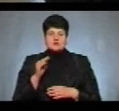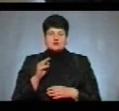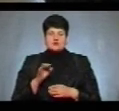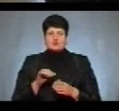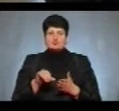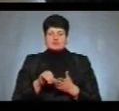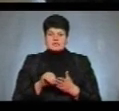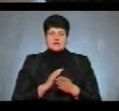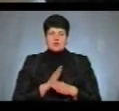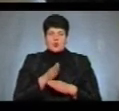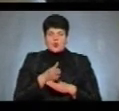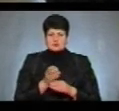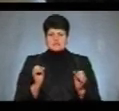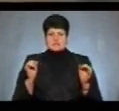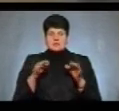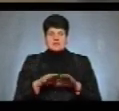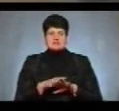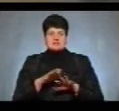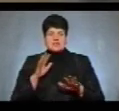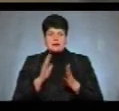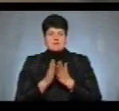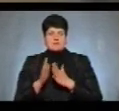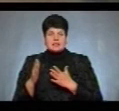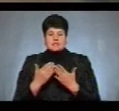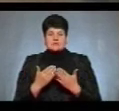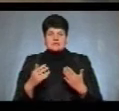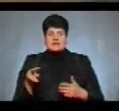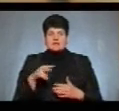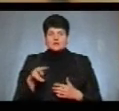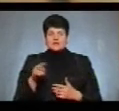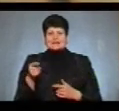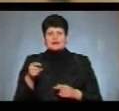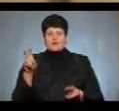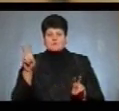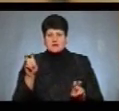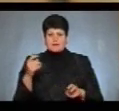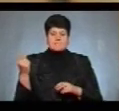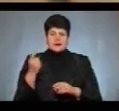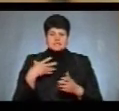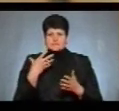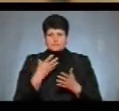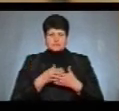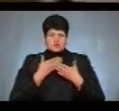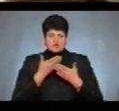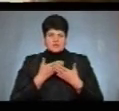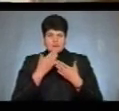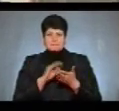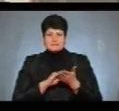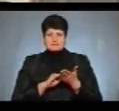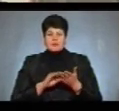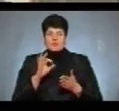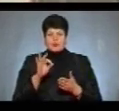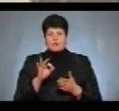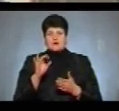Учасники та гості гуморини зібралися у залі бібліотеки музею «Літературне Тернопілля». Першим свої гуморески прочитав письменник Орест